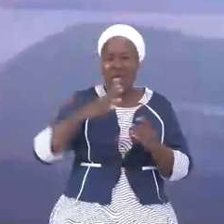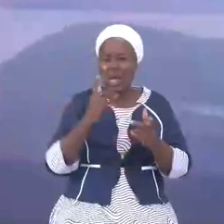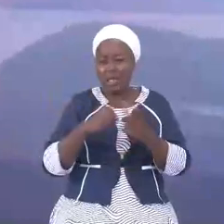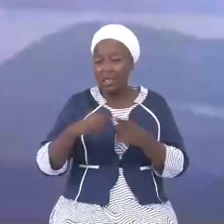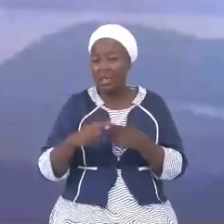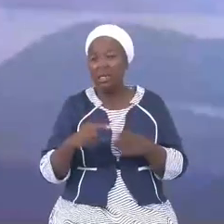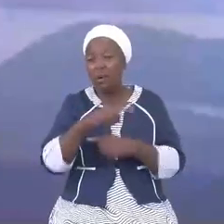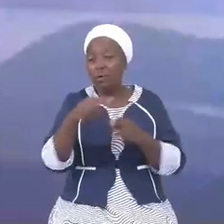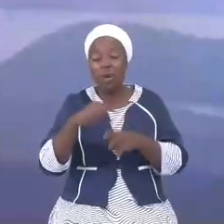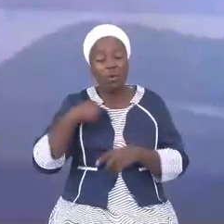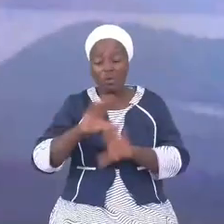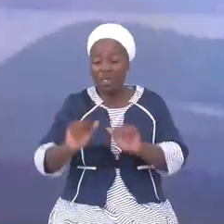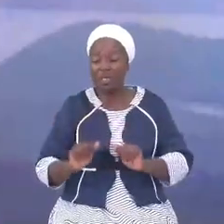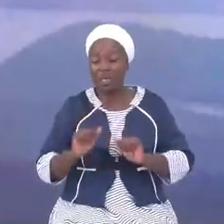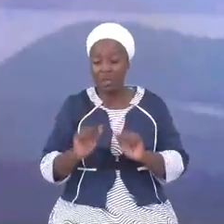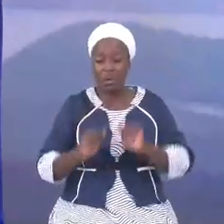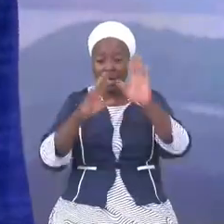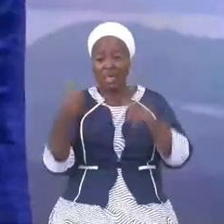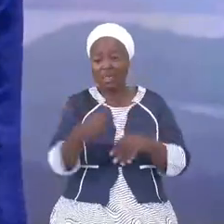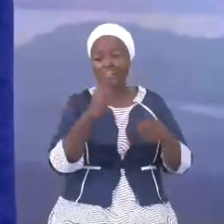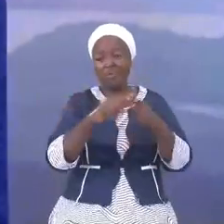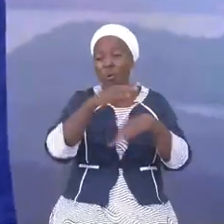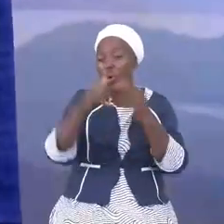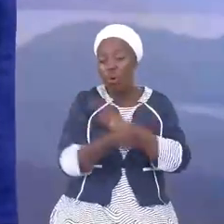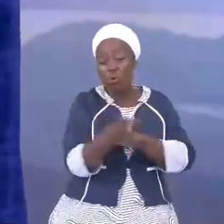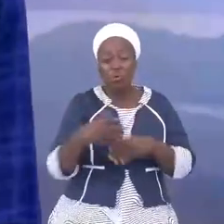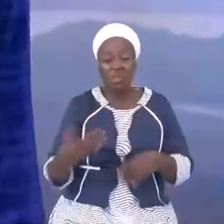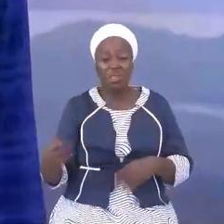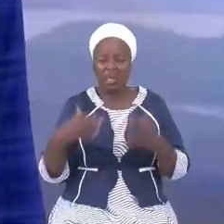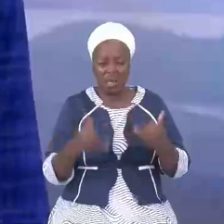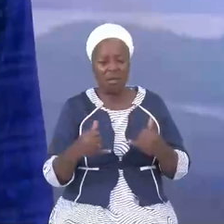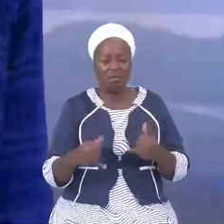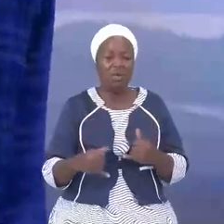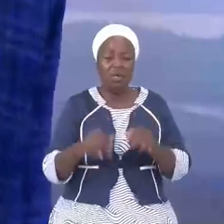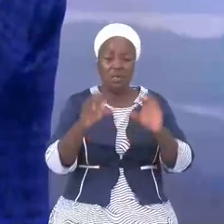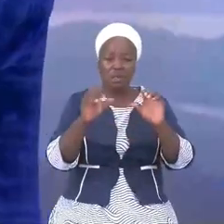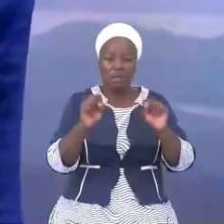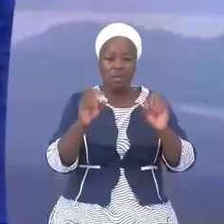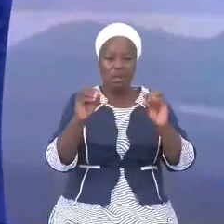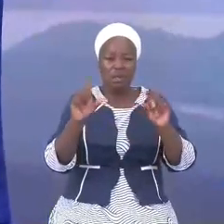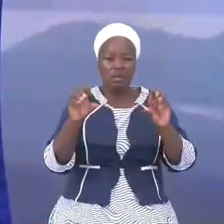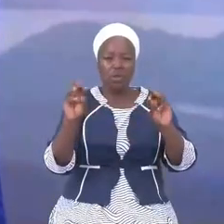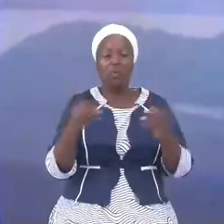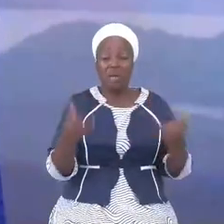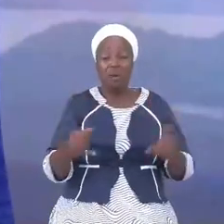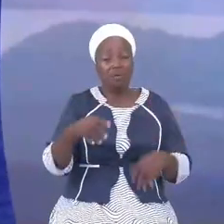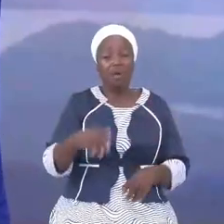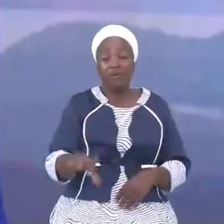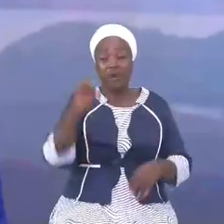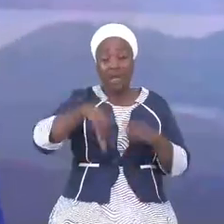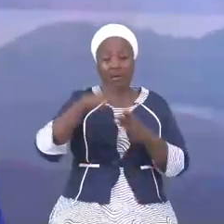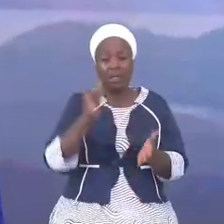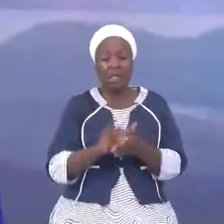nous livrons à ces choses, finalement, Salomon a découvert, oh,